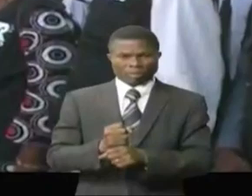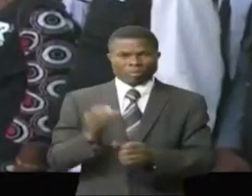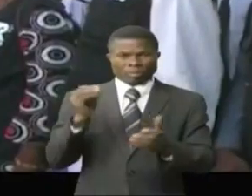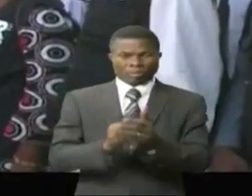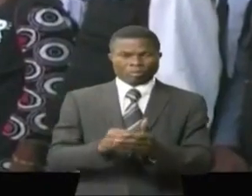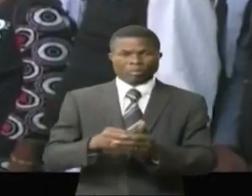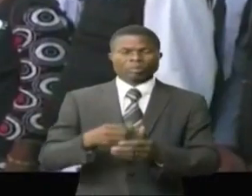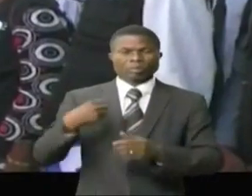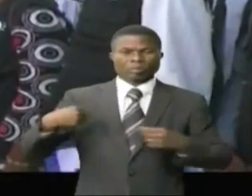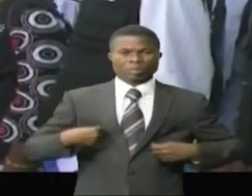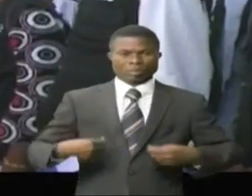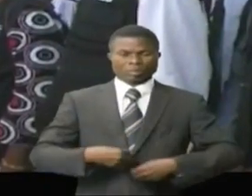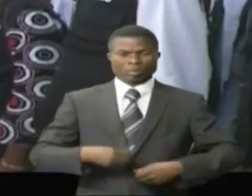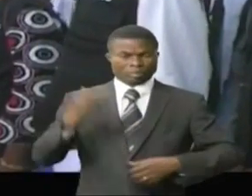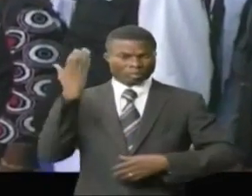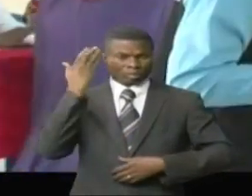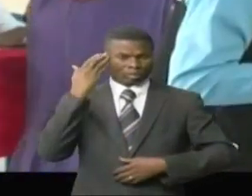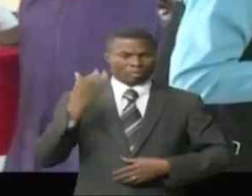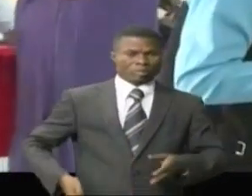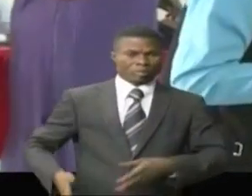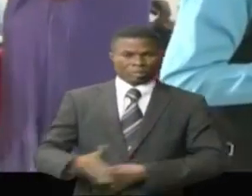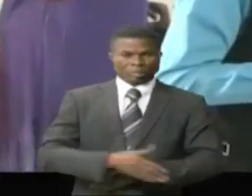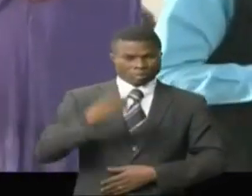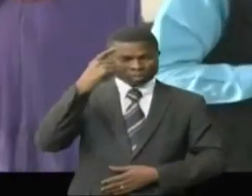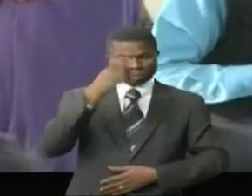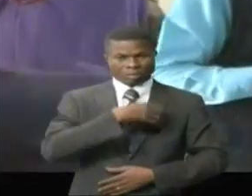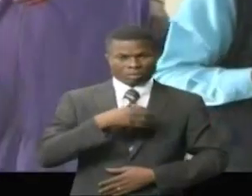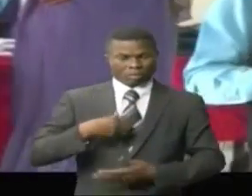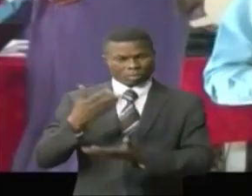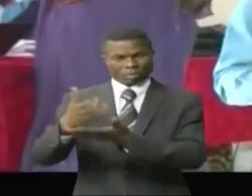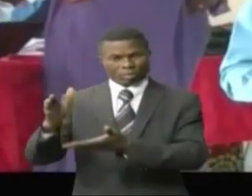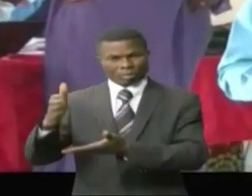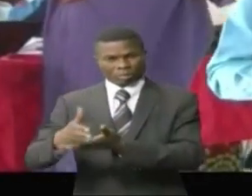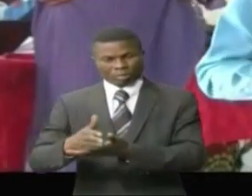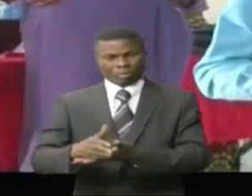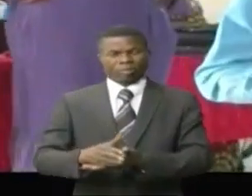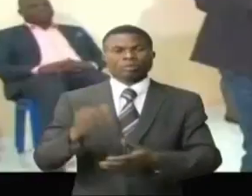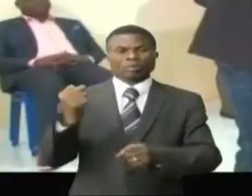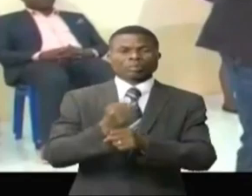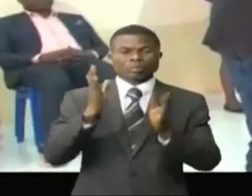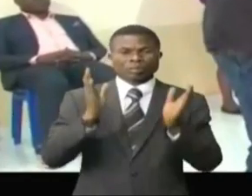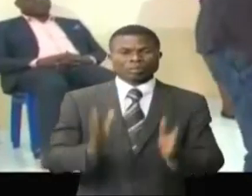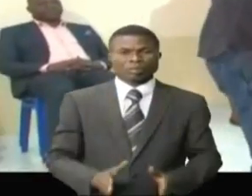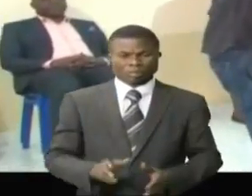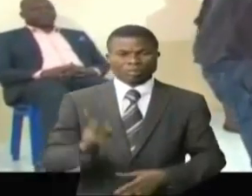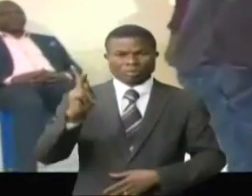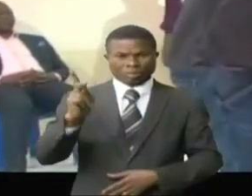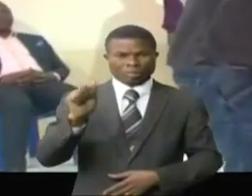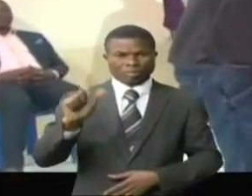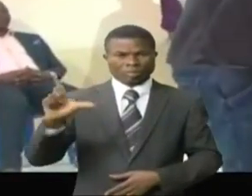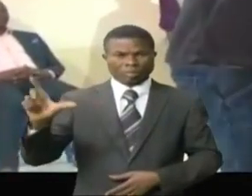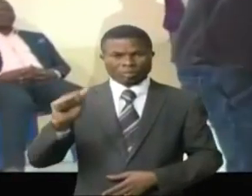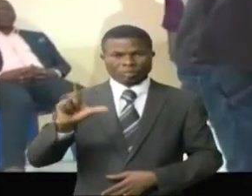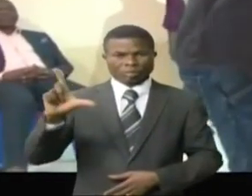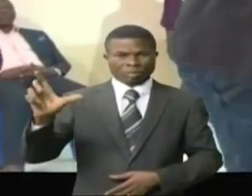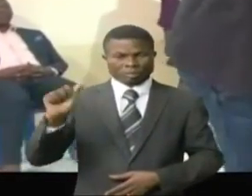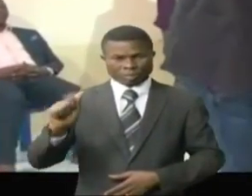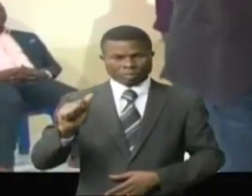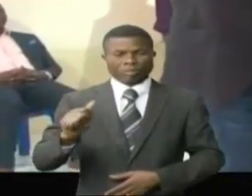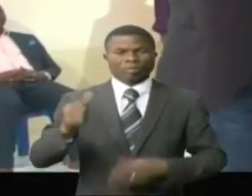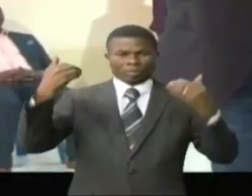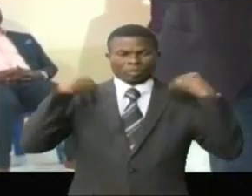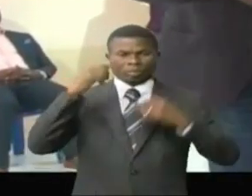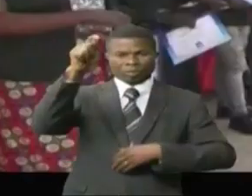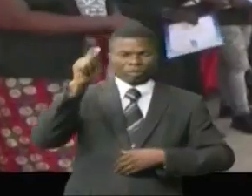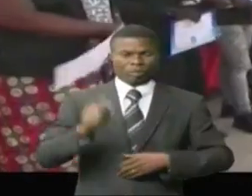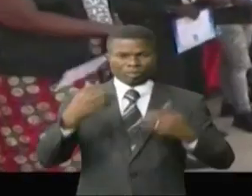une chemise pour les hommes et un pagne pour les femmes. L'AG Jean-Louis Kalala Muteba, chef de division de la santé à